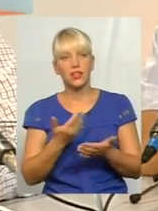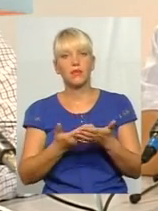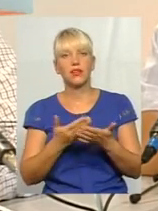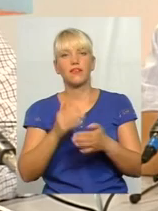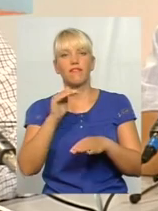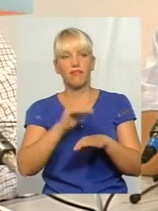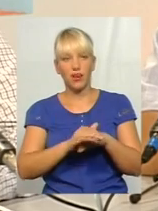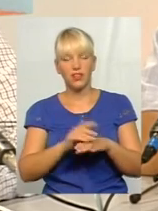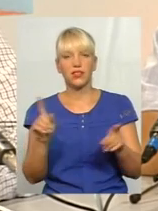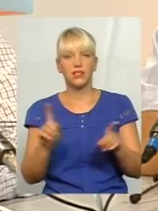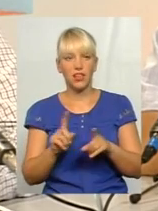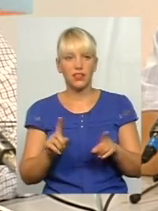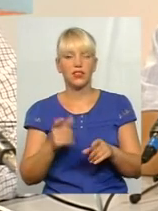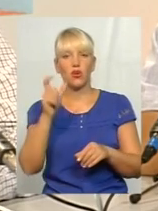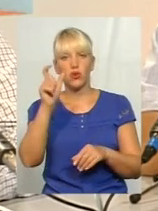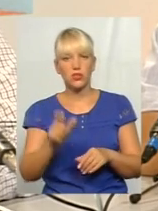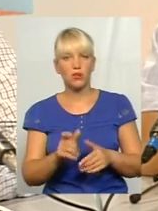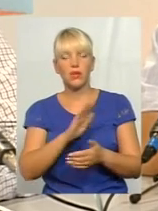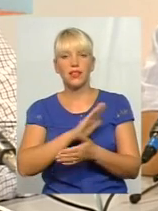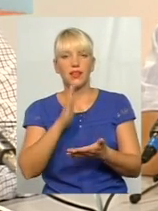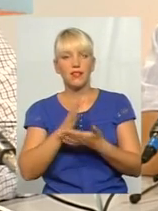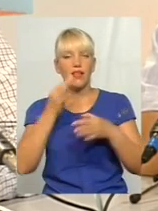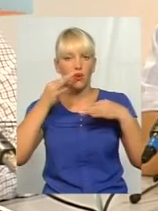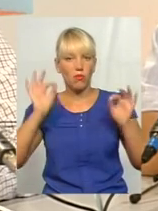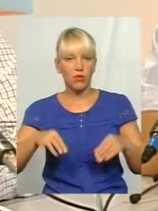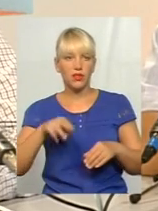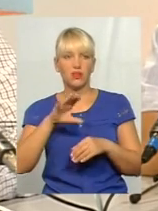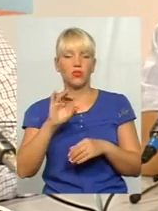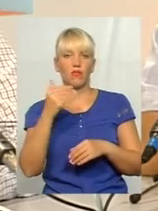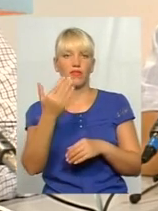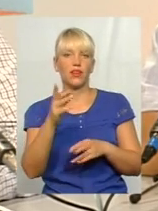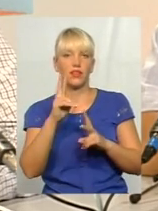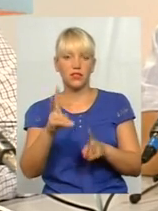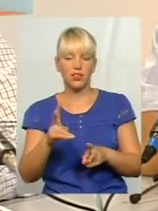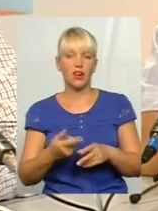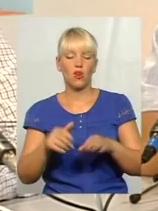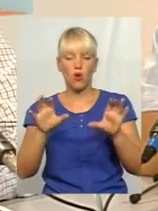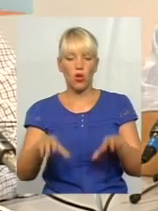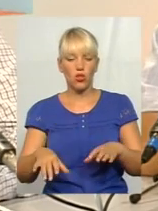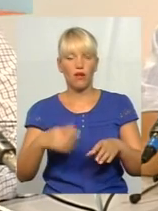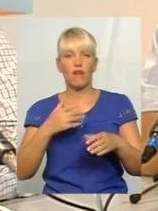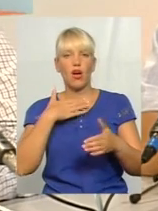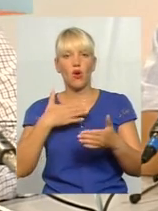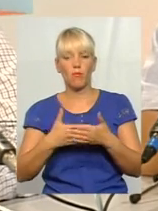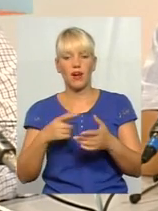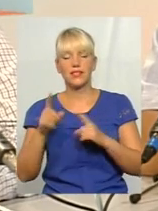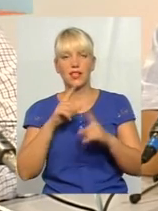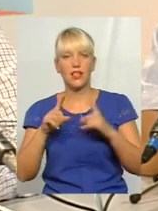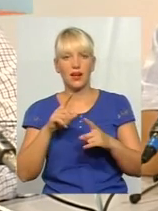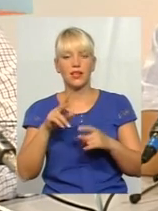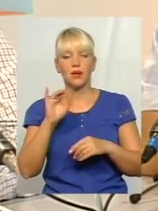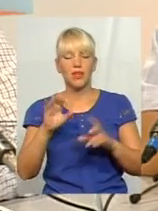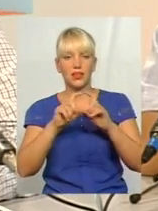які стверджую що особа є некомпетентна ви як голова громадської ради при департа менті освіти повинні